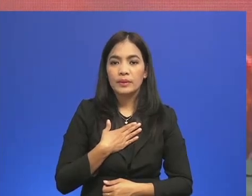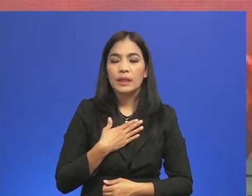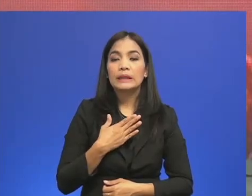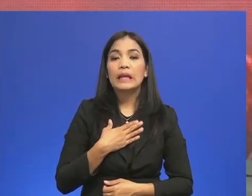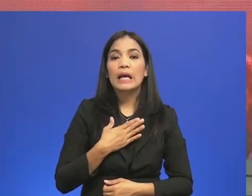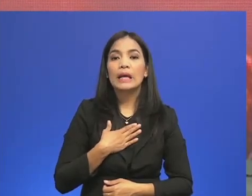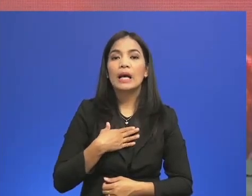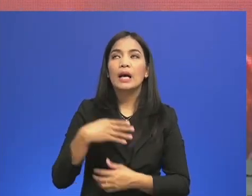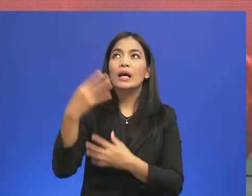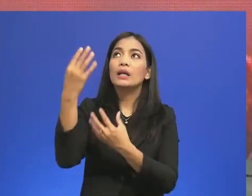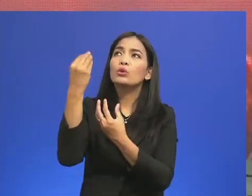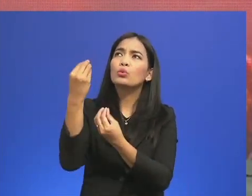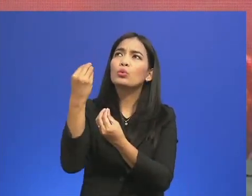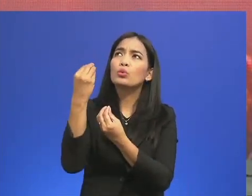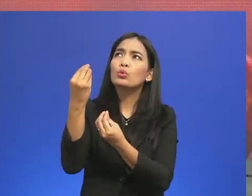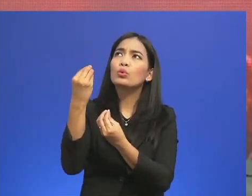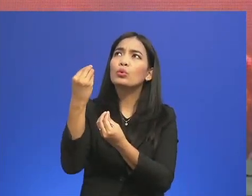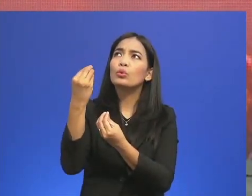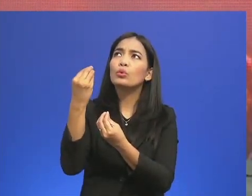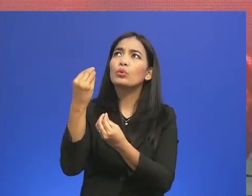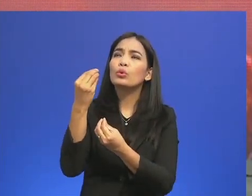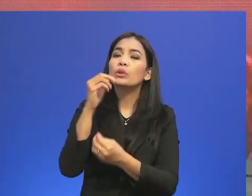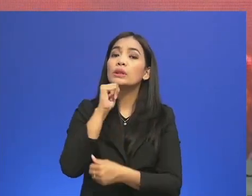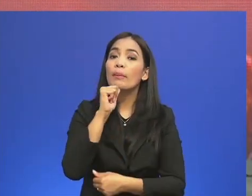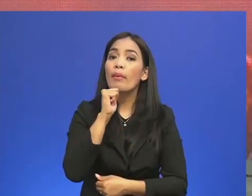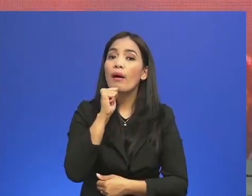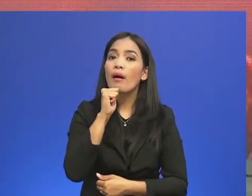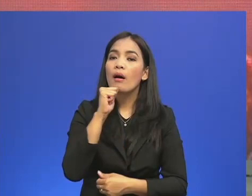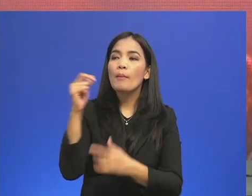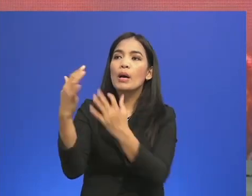dinantikan oleh para malaikat dan penghuni surga.